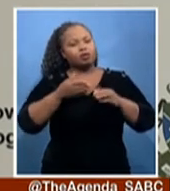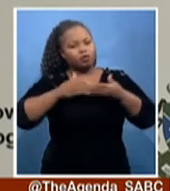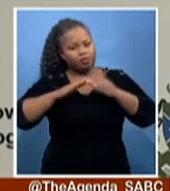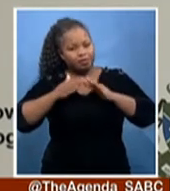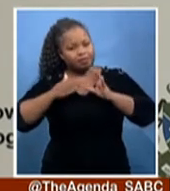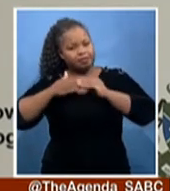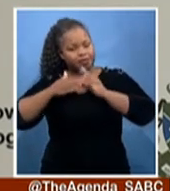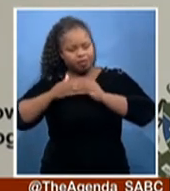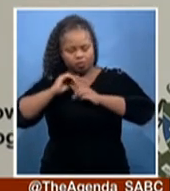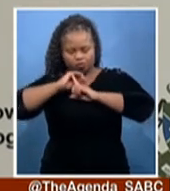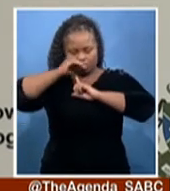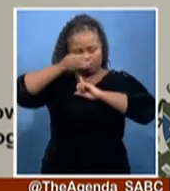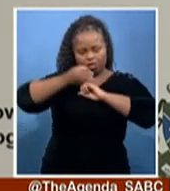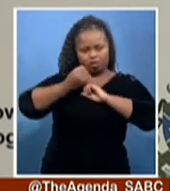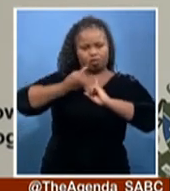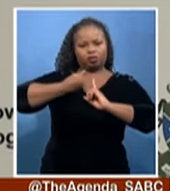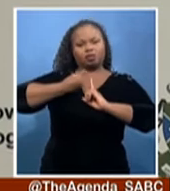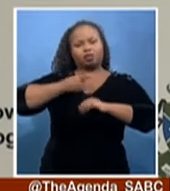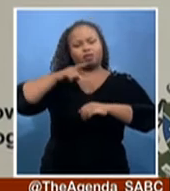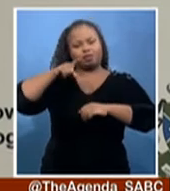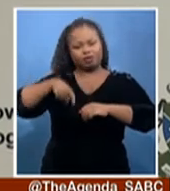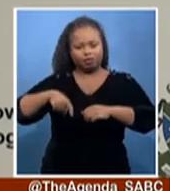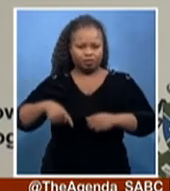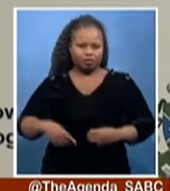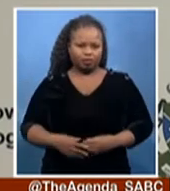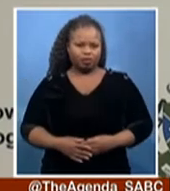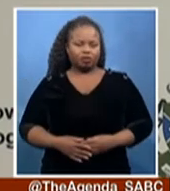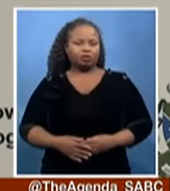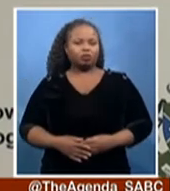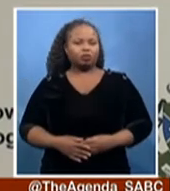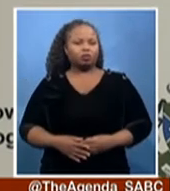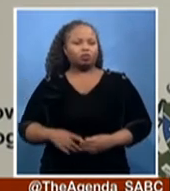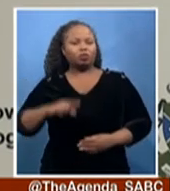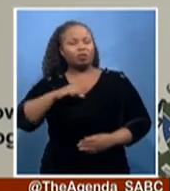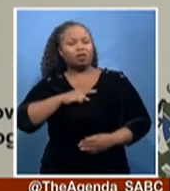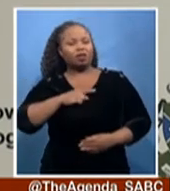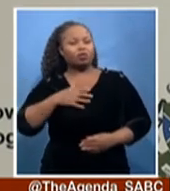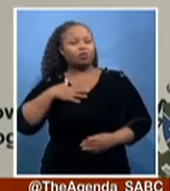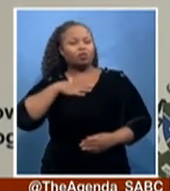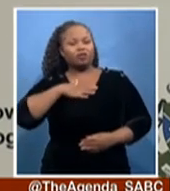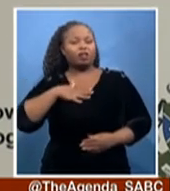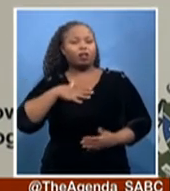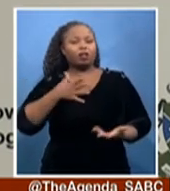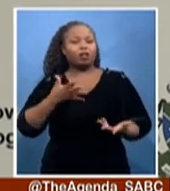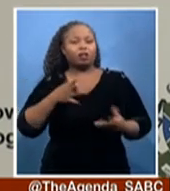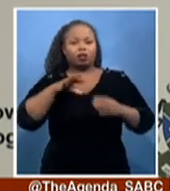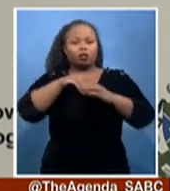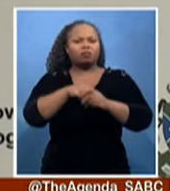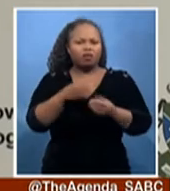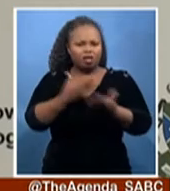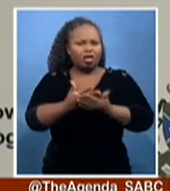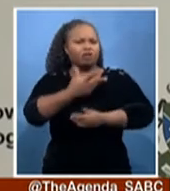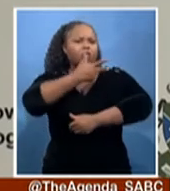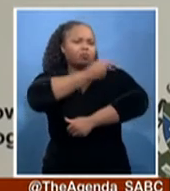bogolosegolo ka go sala morago ditaelo tse bontsi jwa rona